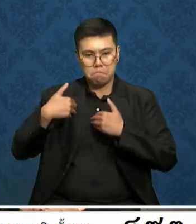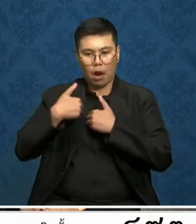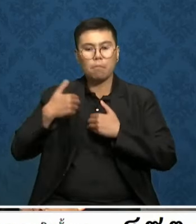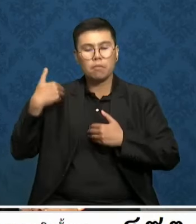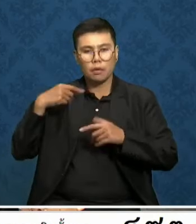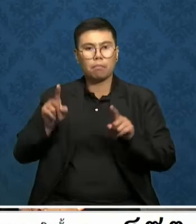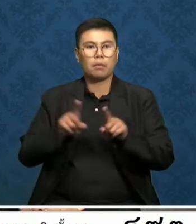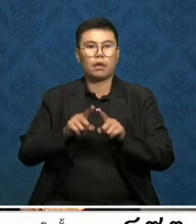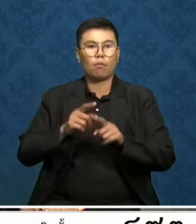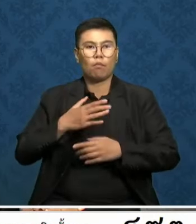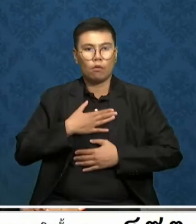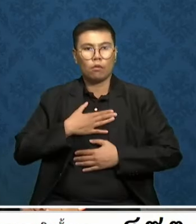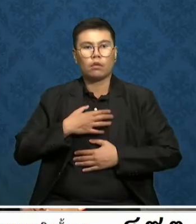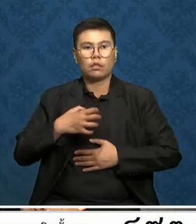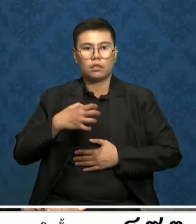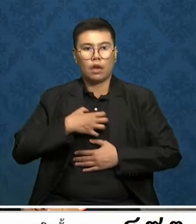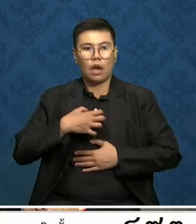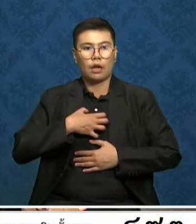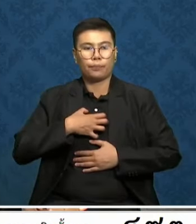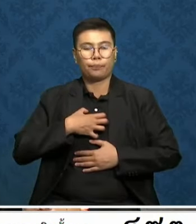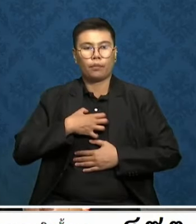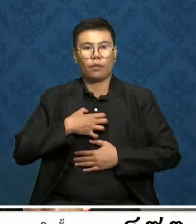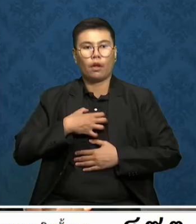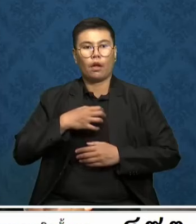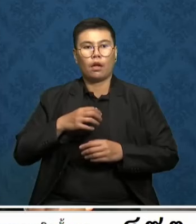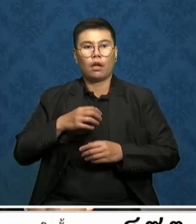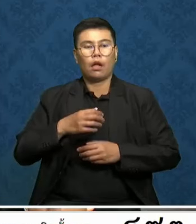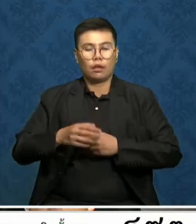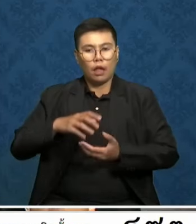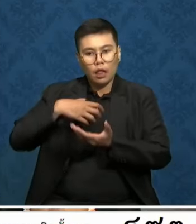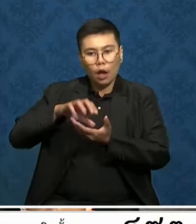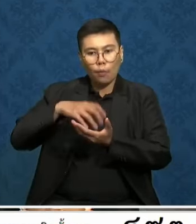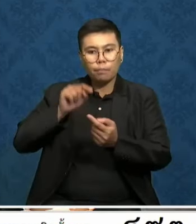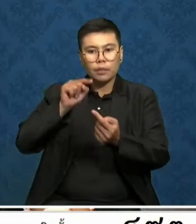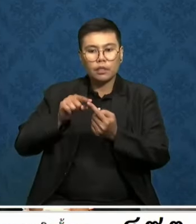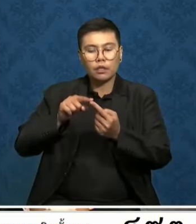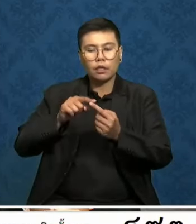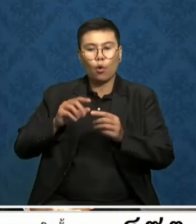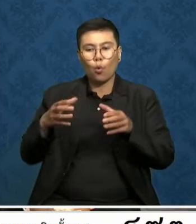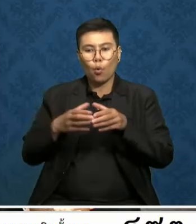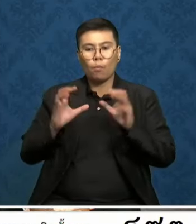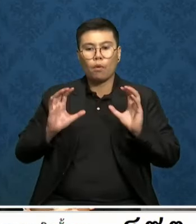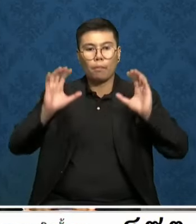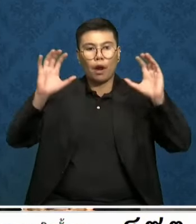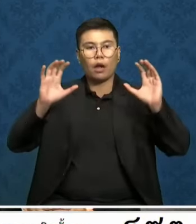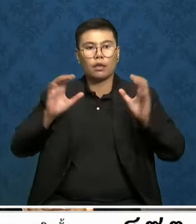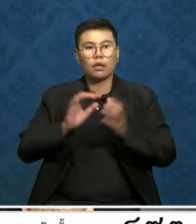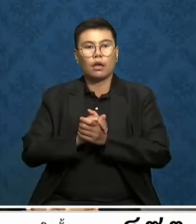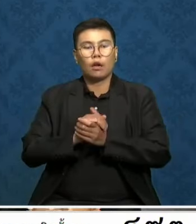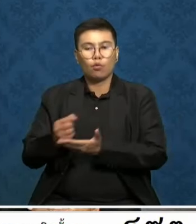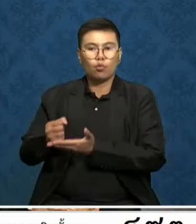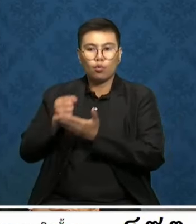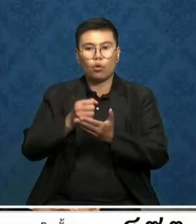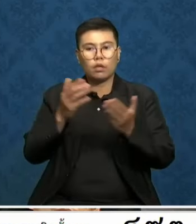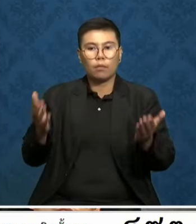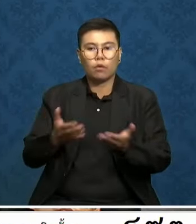ผมจึงอยากพูดไปถึงทางคณะรัฐบาลนะครับที่อาจจะมาอุ้มพ.ร.บ.นี้หรือไม่